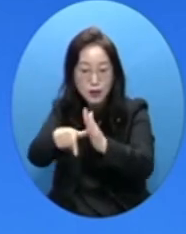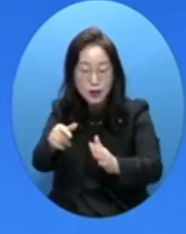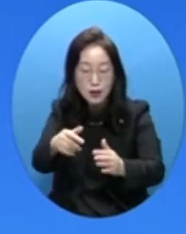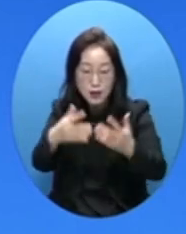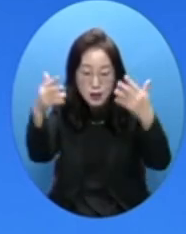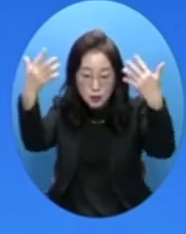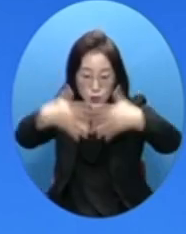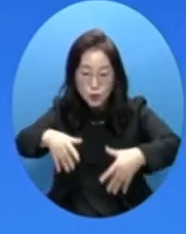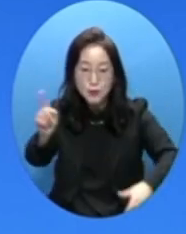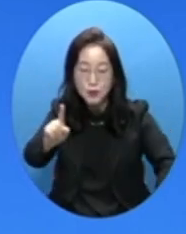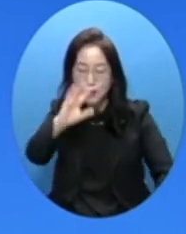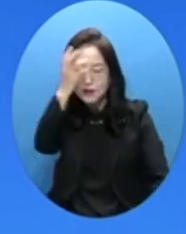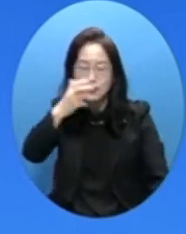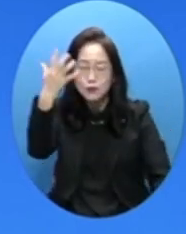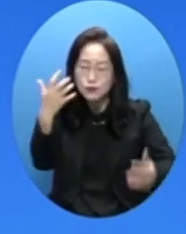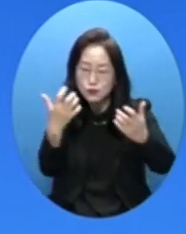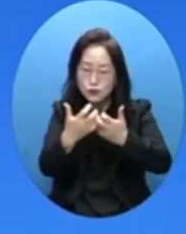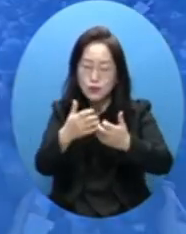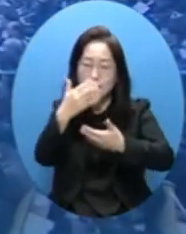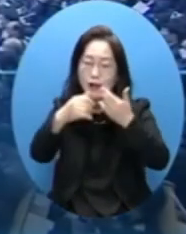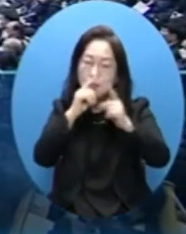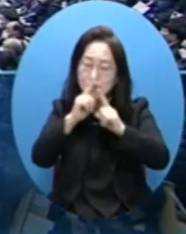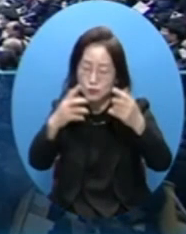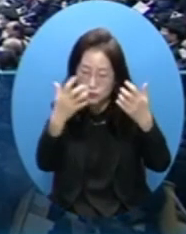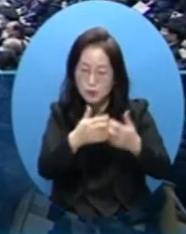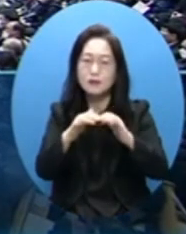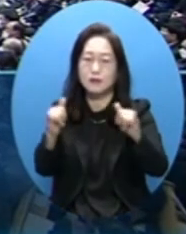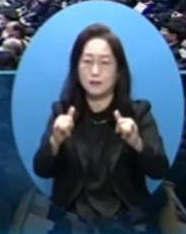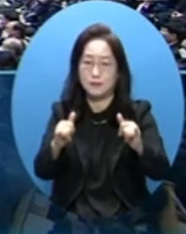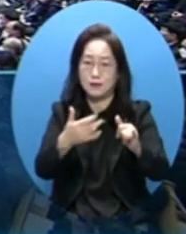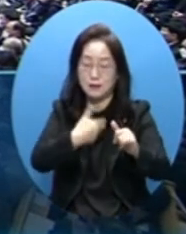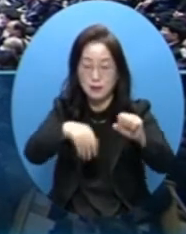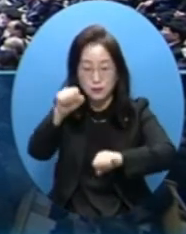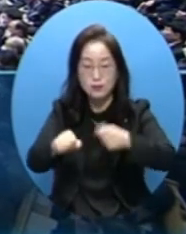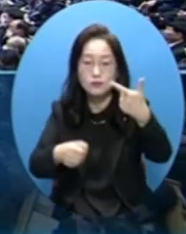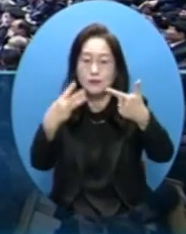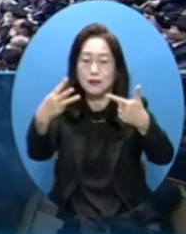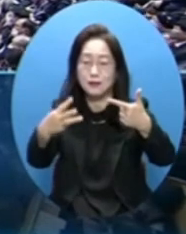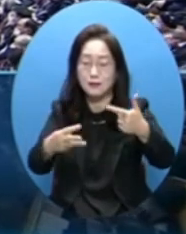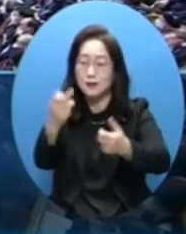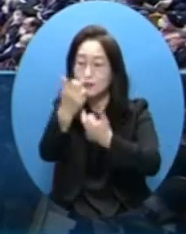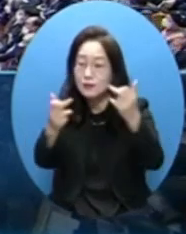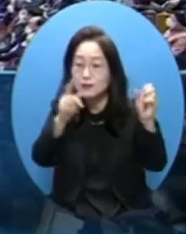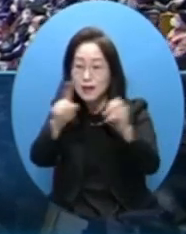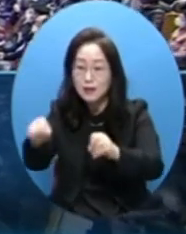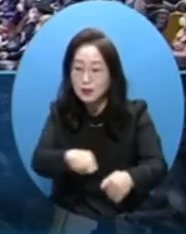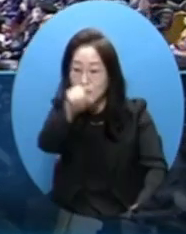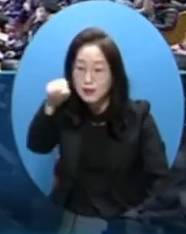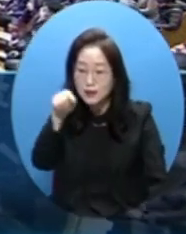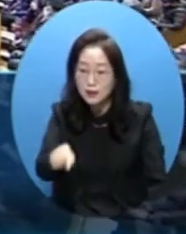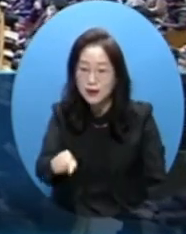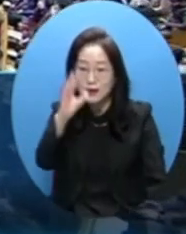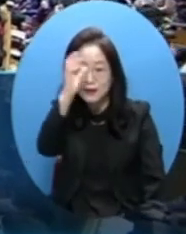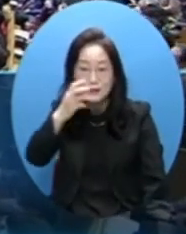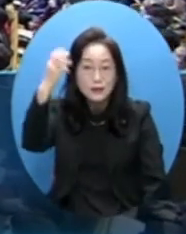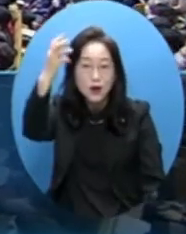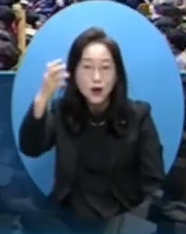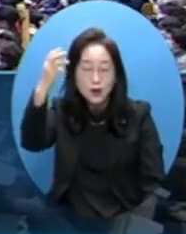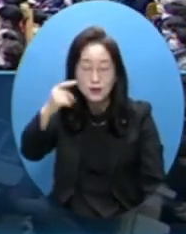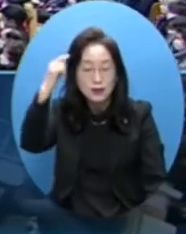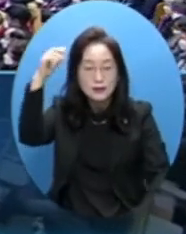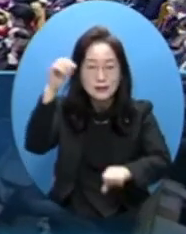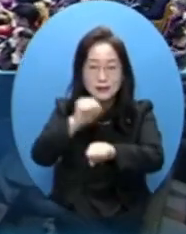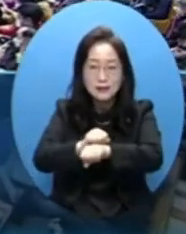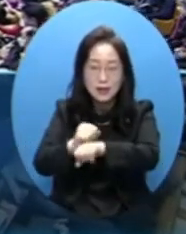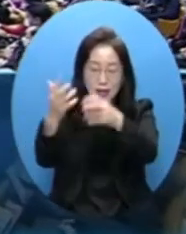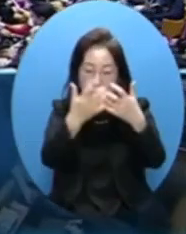충만한 사람이었습니다. 사도행전 6장 3절을 말씀합니다. 형제들아, 너희 가운데서 성령과 지혜가